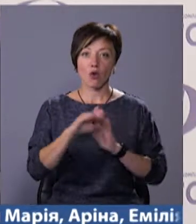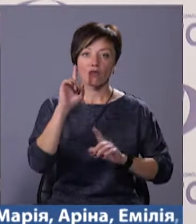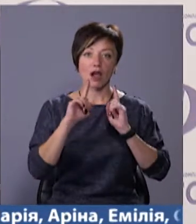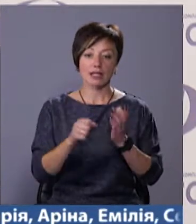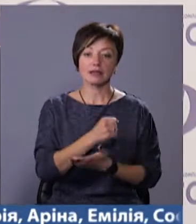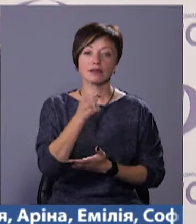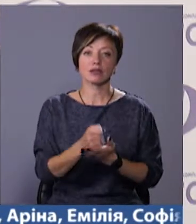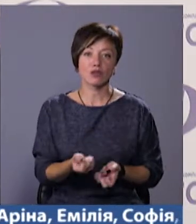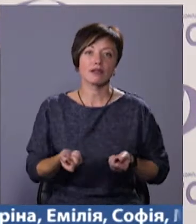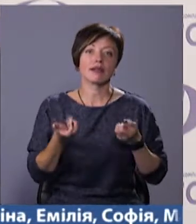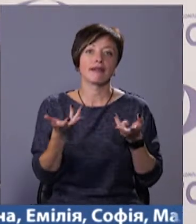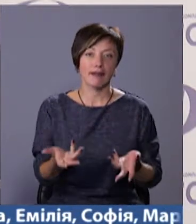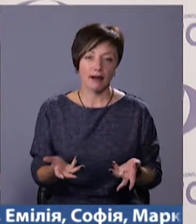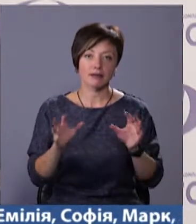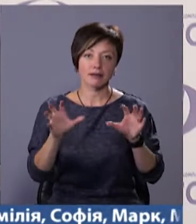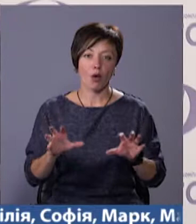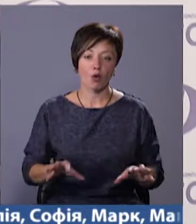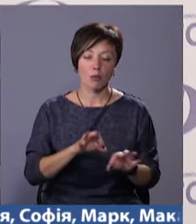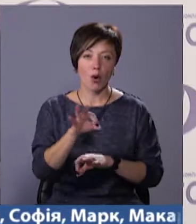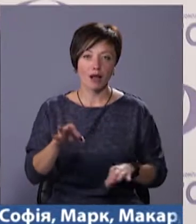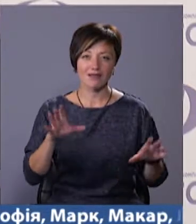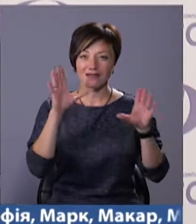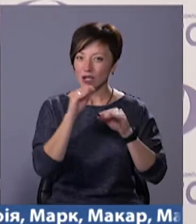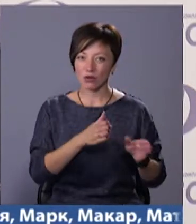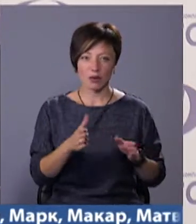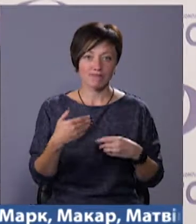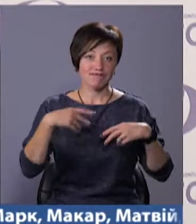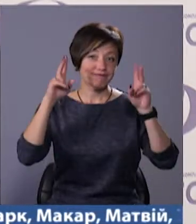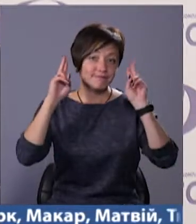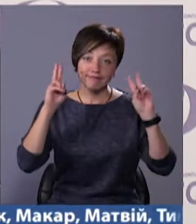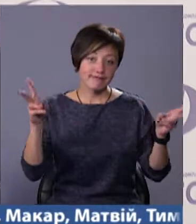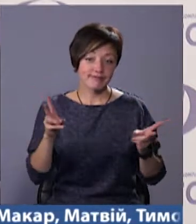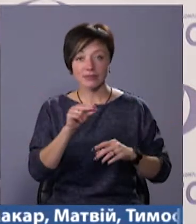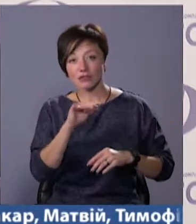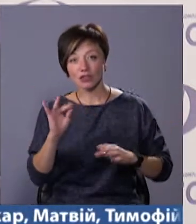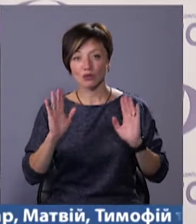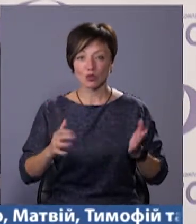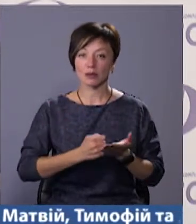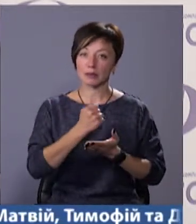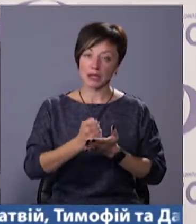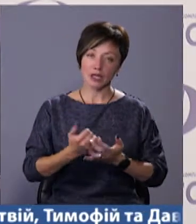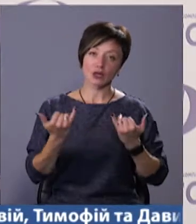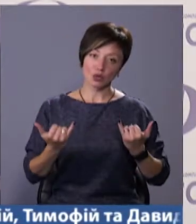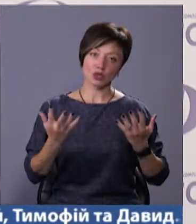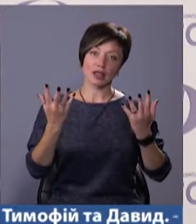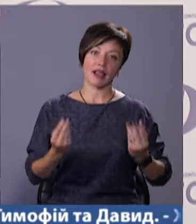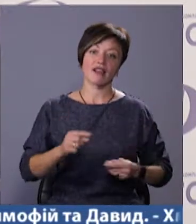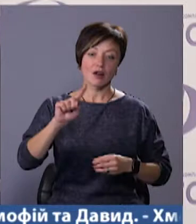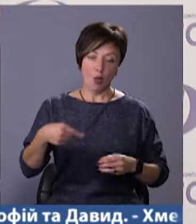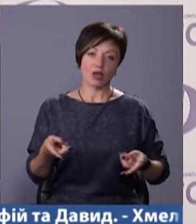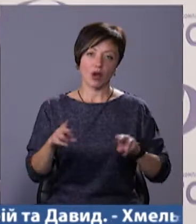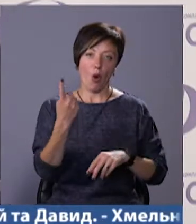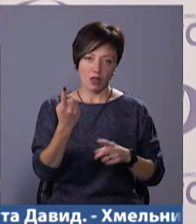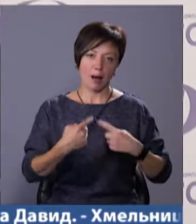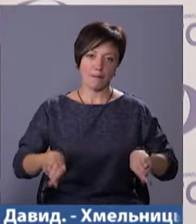кілька законопроєктів, які мають встигнути це врегулювати. Але нам невідомо, чи буде прийнято. Тобто на сьогоднішній день вимога залишається така, що одна